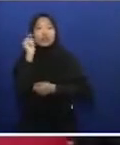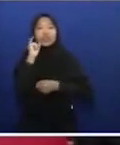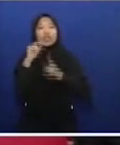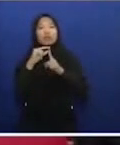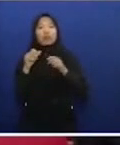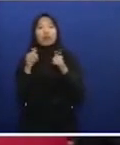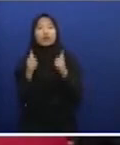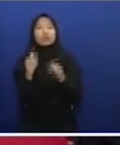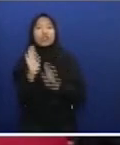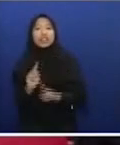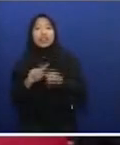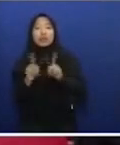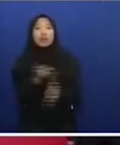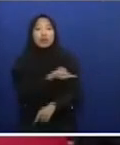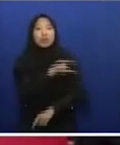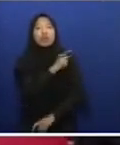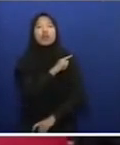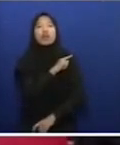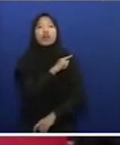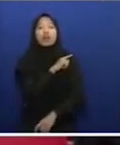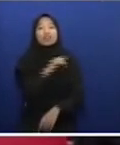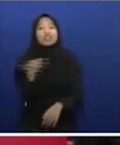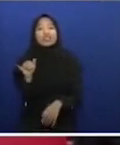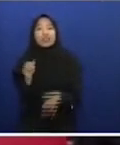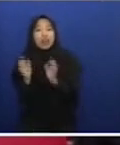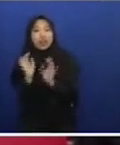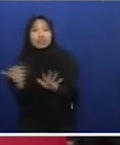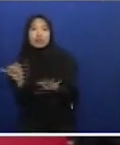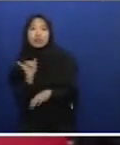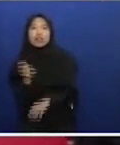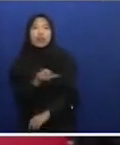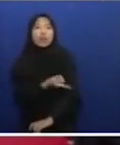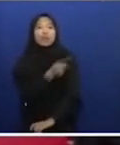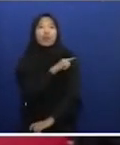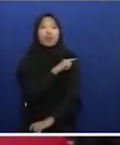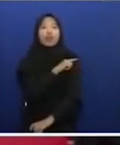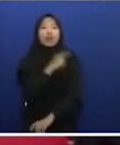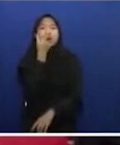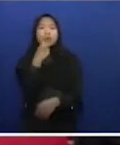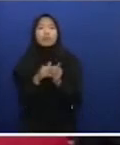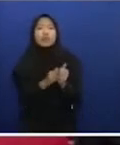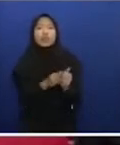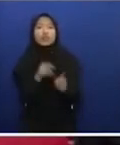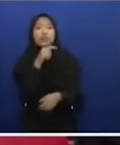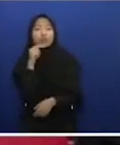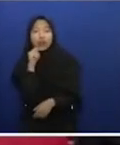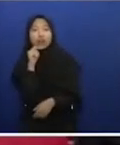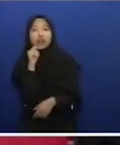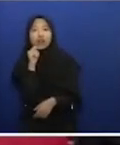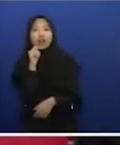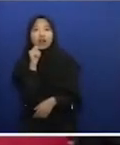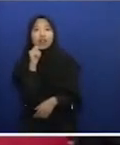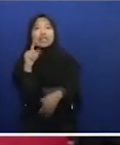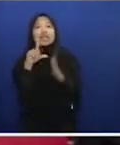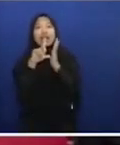baik, kalian siap-siap akan menjadi orang-orang yang dipekerjakan